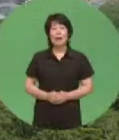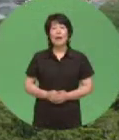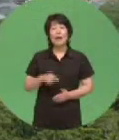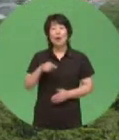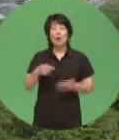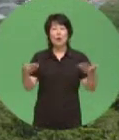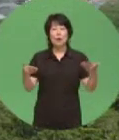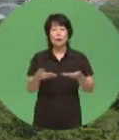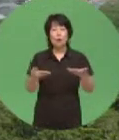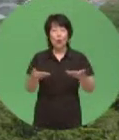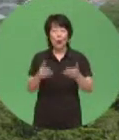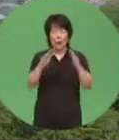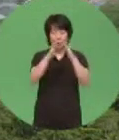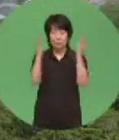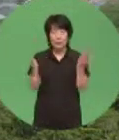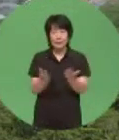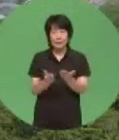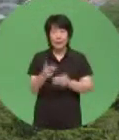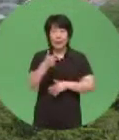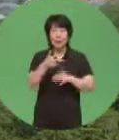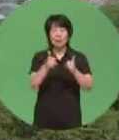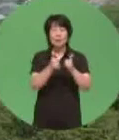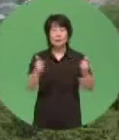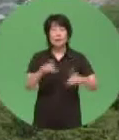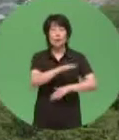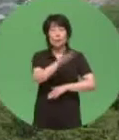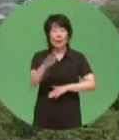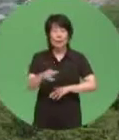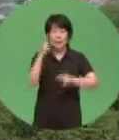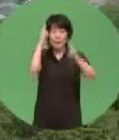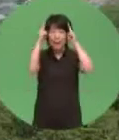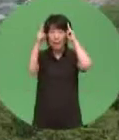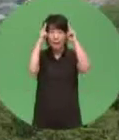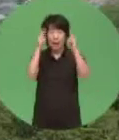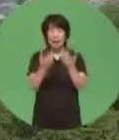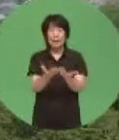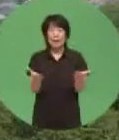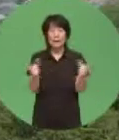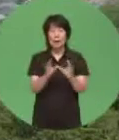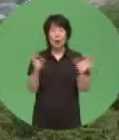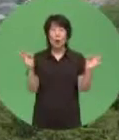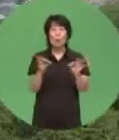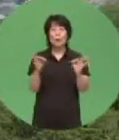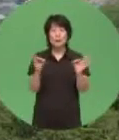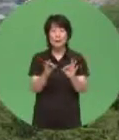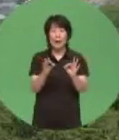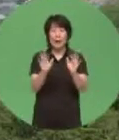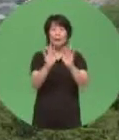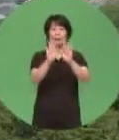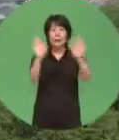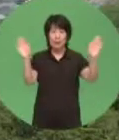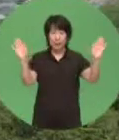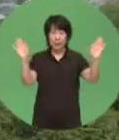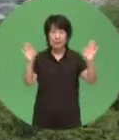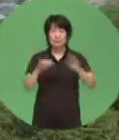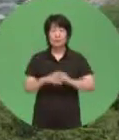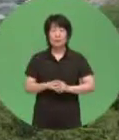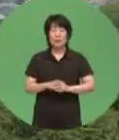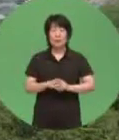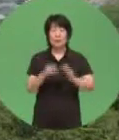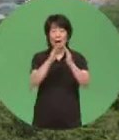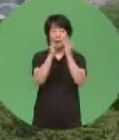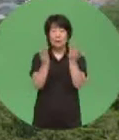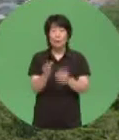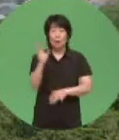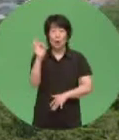この事業はすべて市民の皆さんや事業者、団体からの募金で実施しました。募